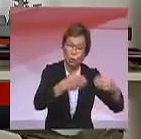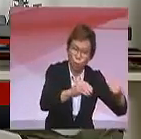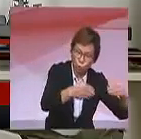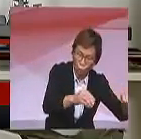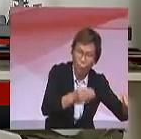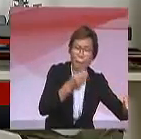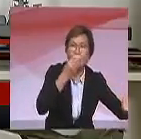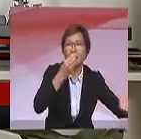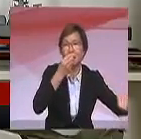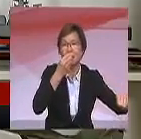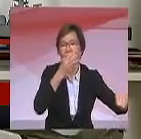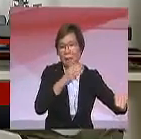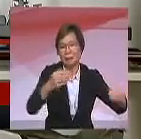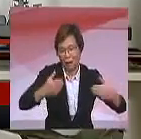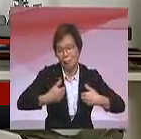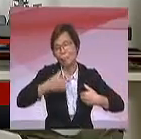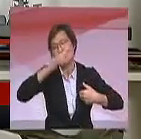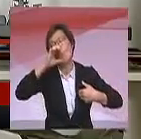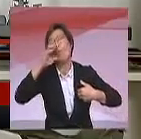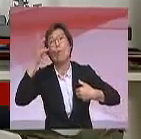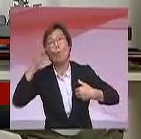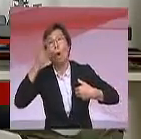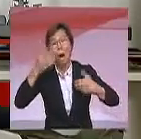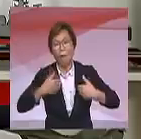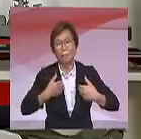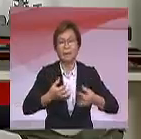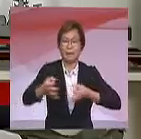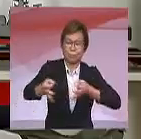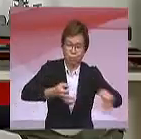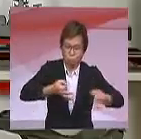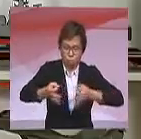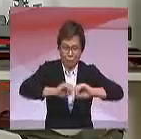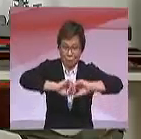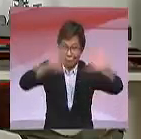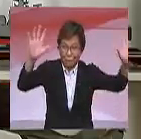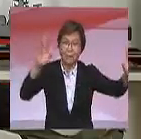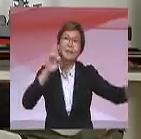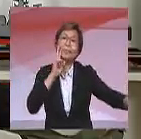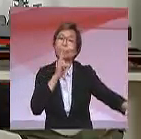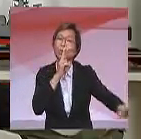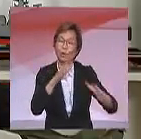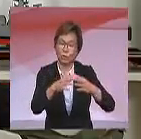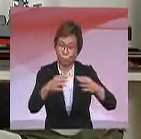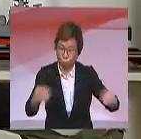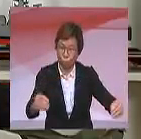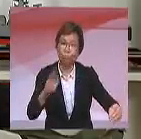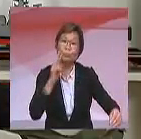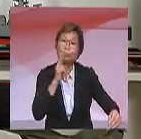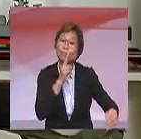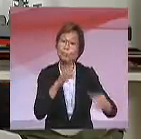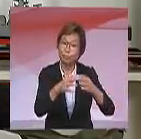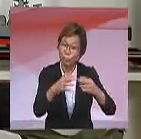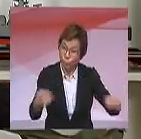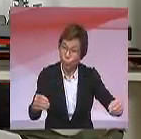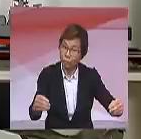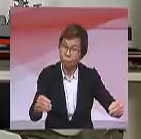makanan. Saya nak beritahu ya, supaya lebih jelas. Restoran Jepun. Restoran